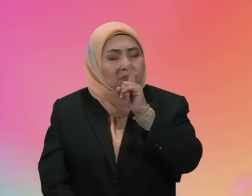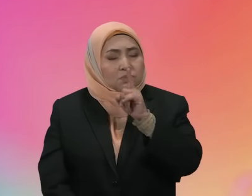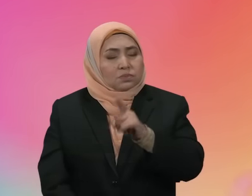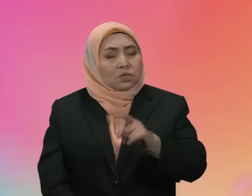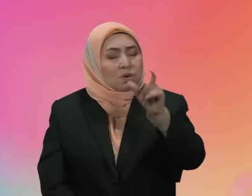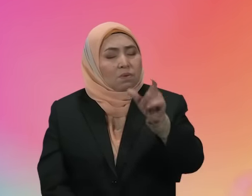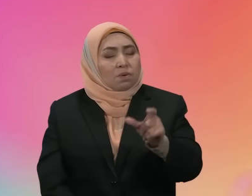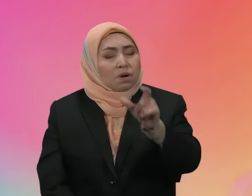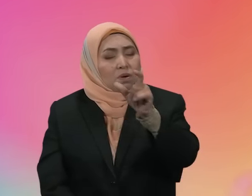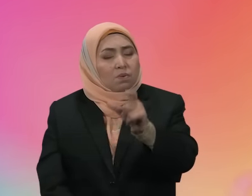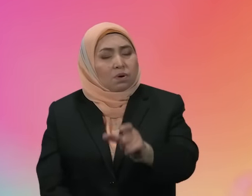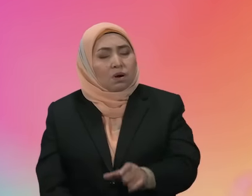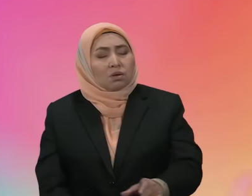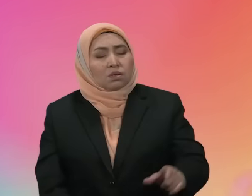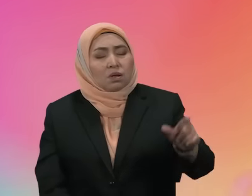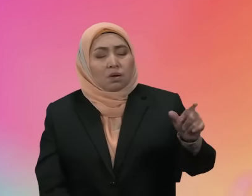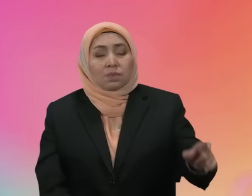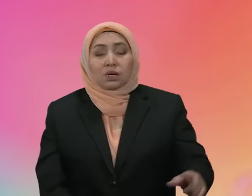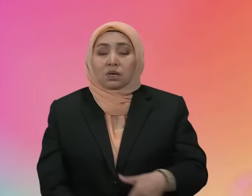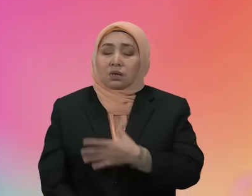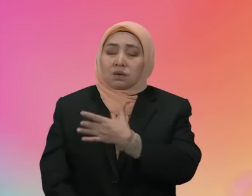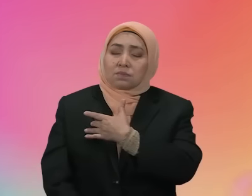الذين آمنوا